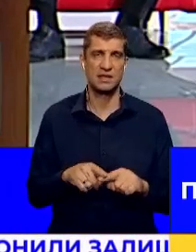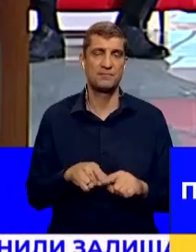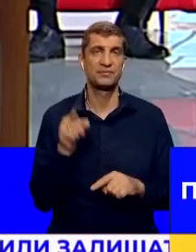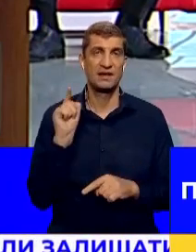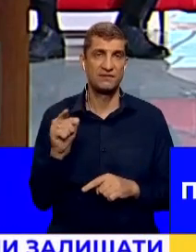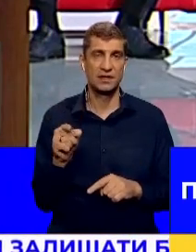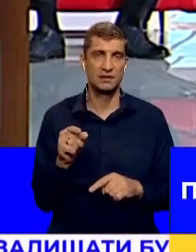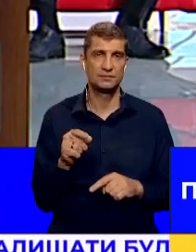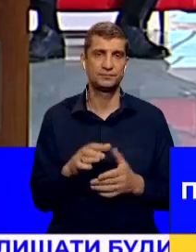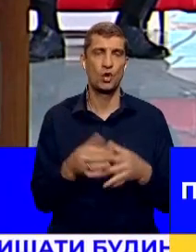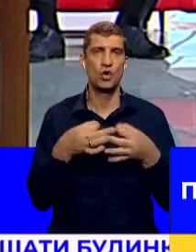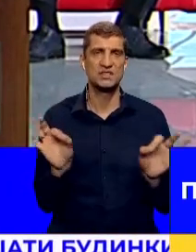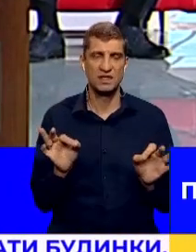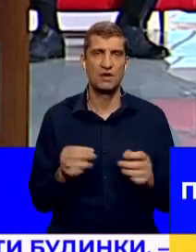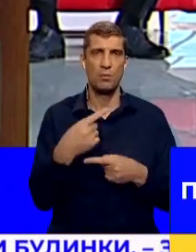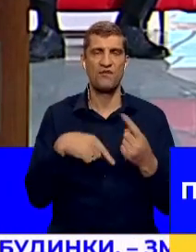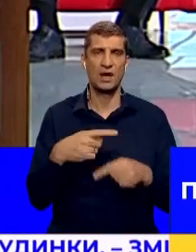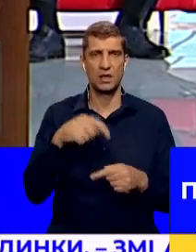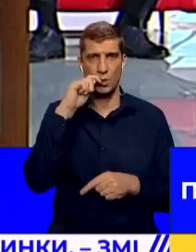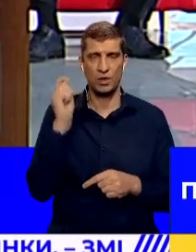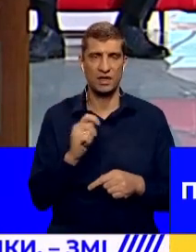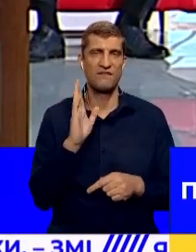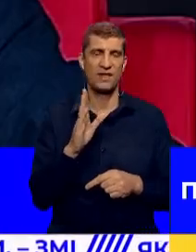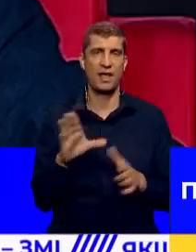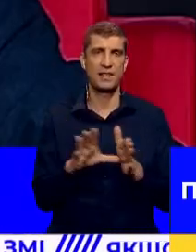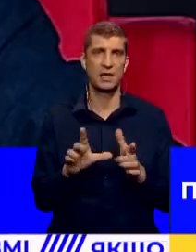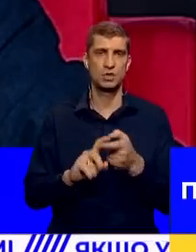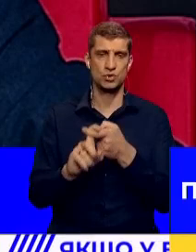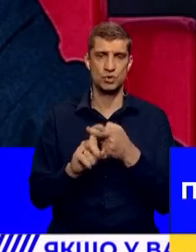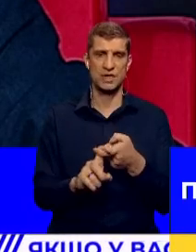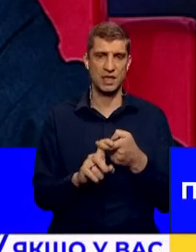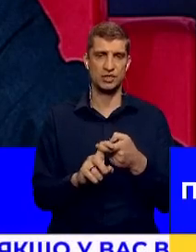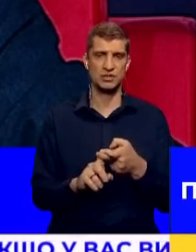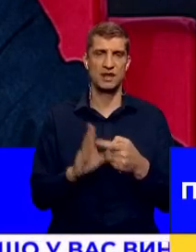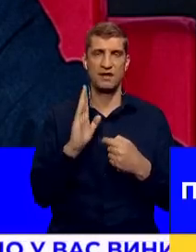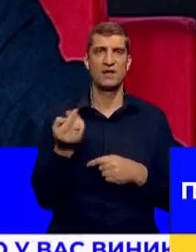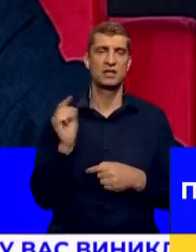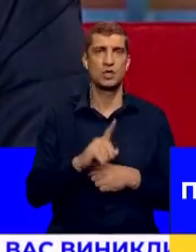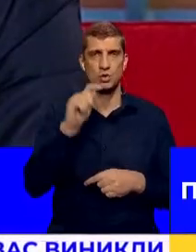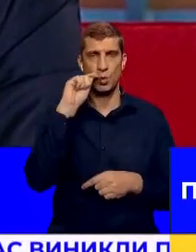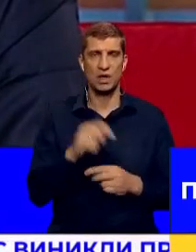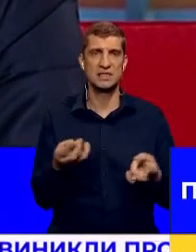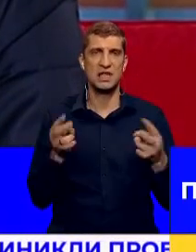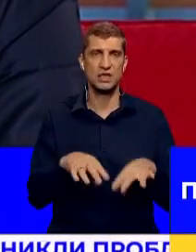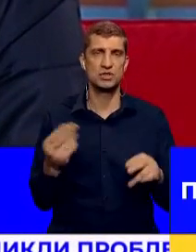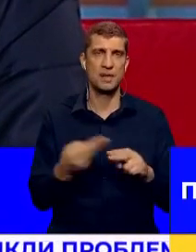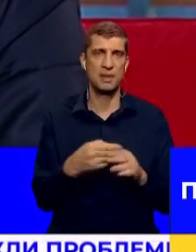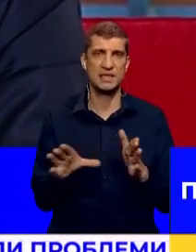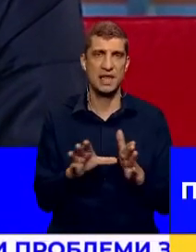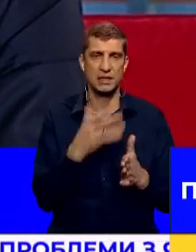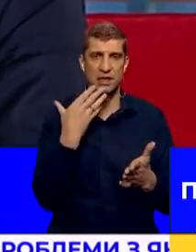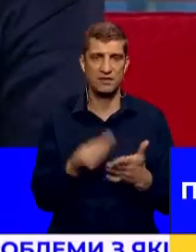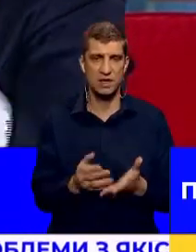Він освятив повернення України в енергетичну залежність, у те, що Україна залишилась без електрики